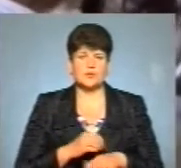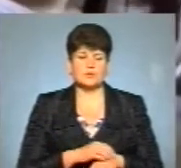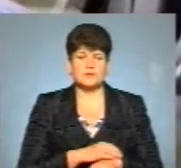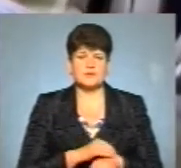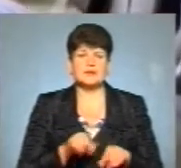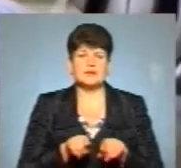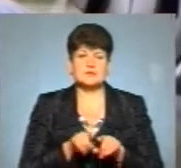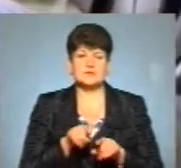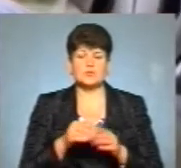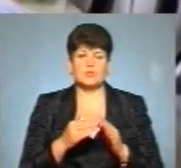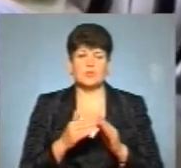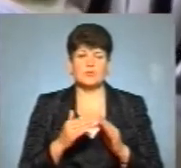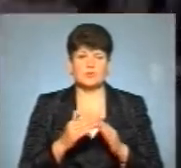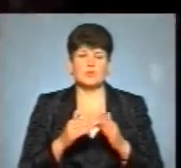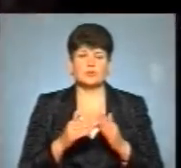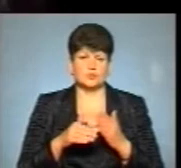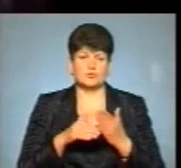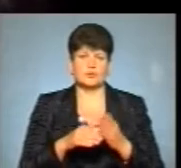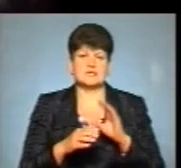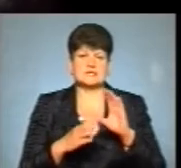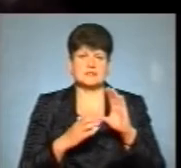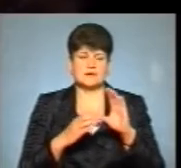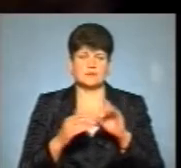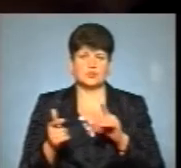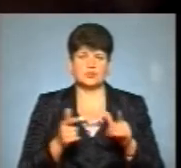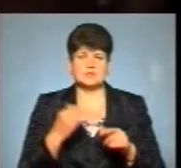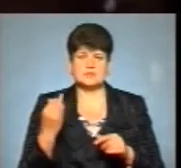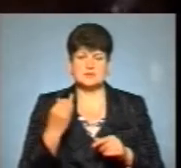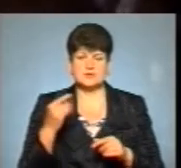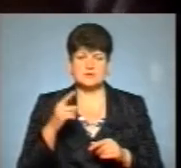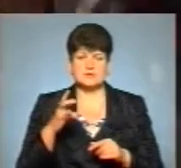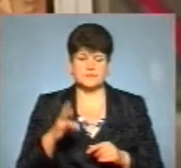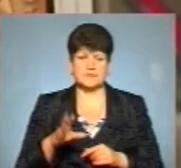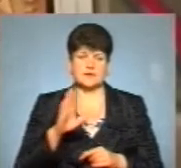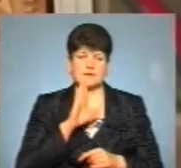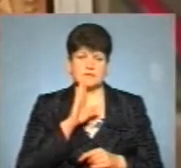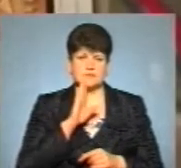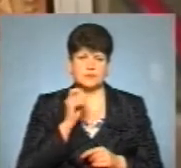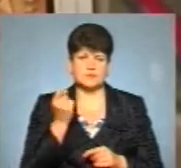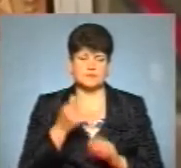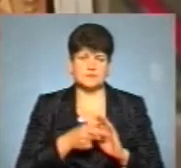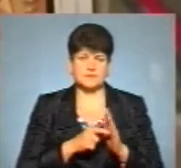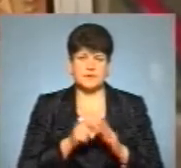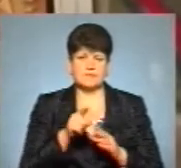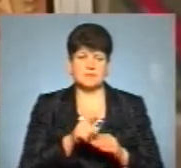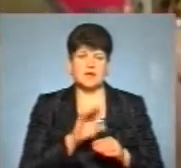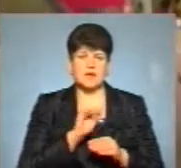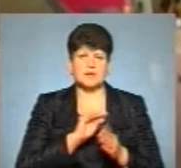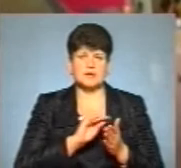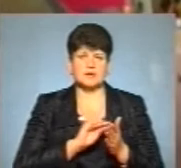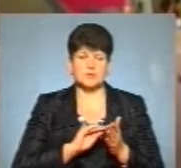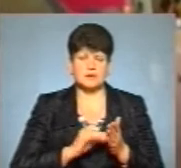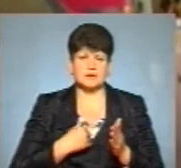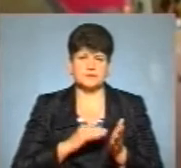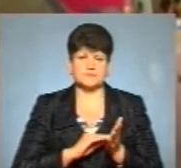Так, за допомогою скайпу з репетитором готується до ЗНО з історії одинадцятикласниця Наїра Мативосова. Він мені диктує, я занотовую.